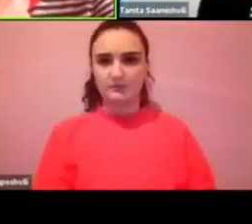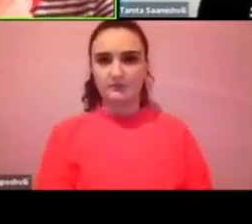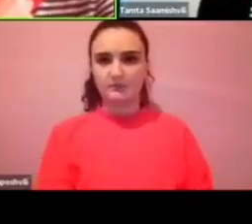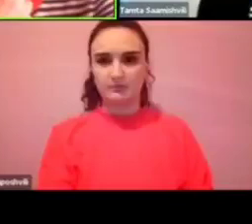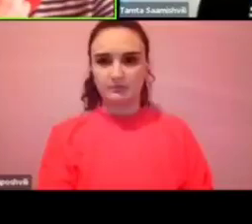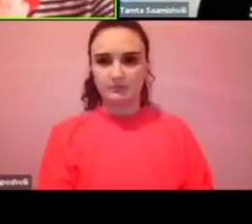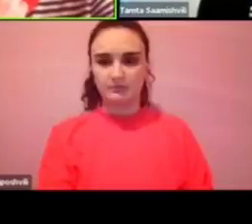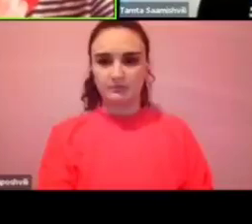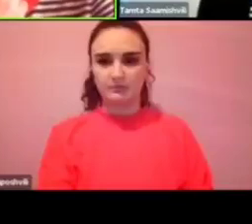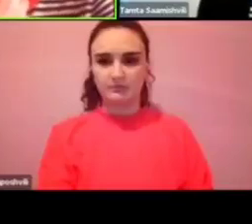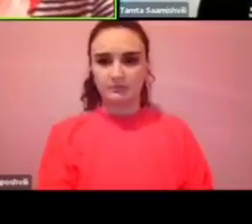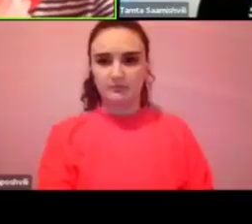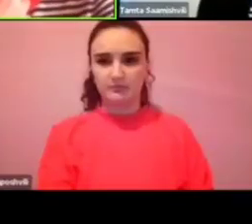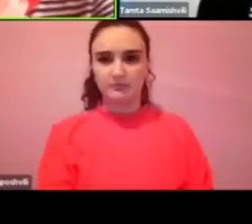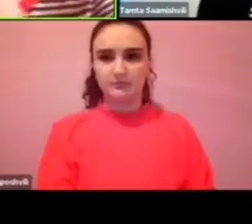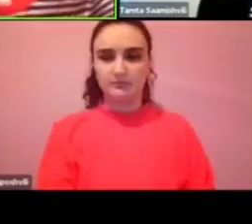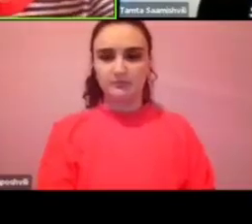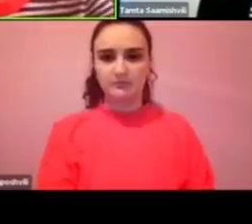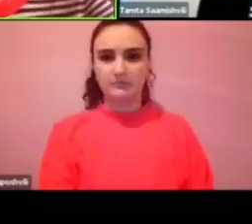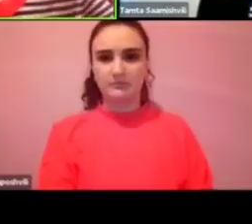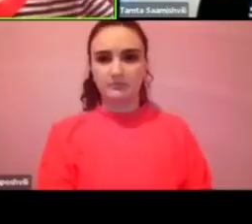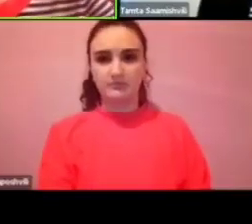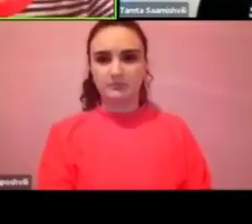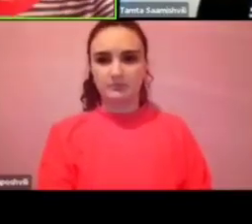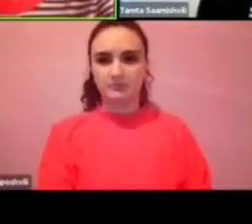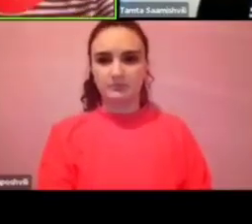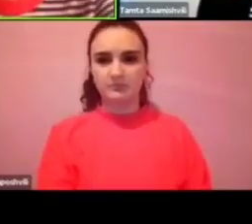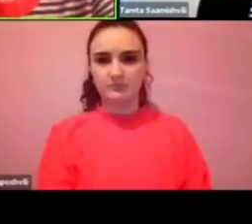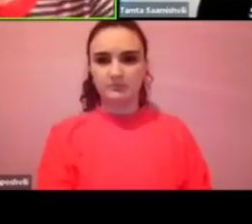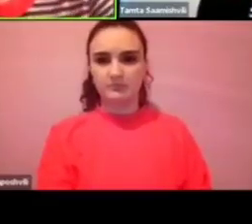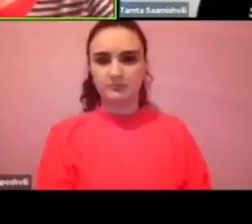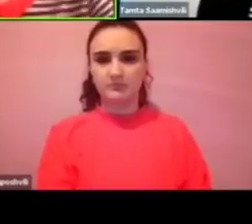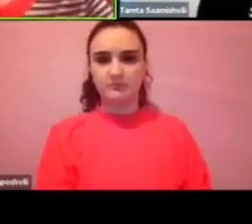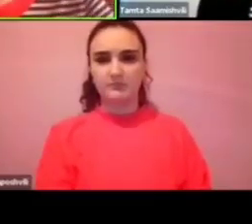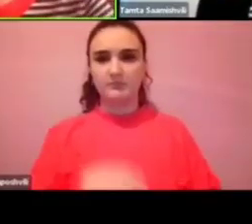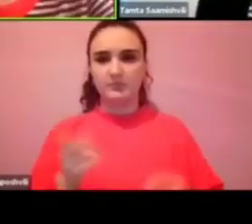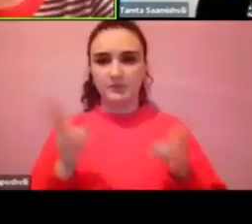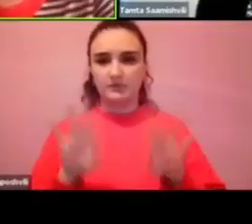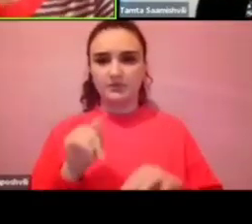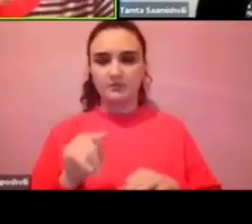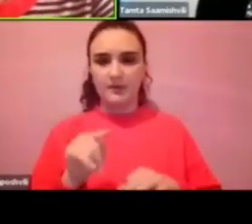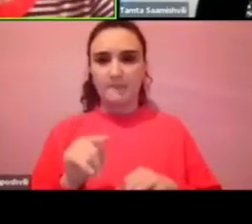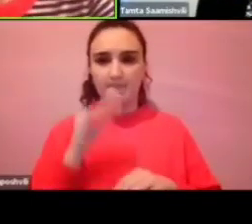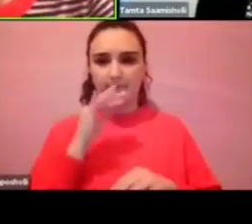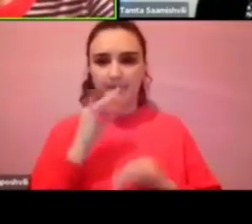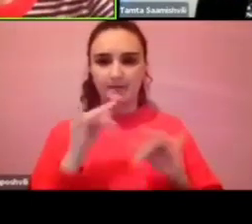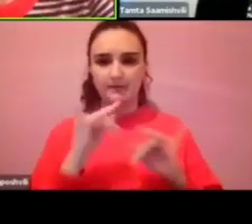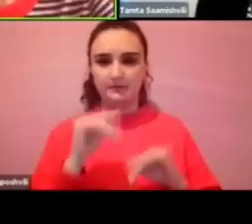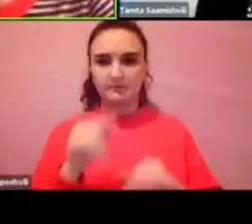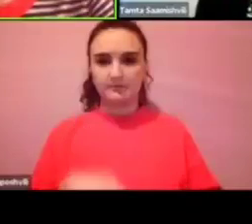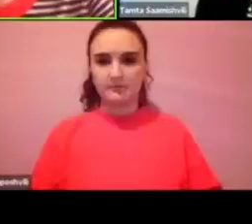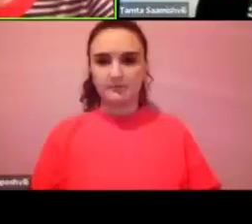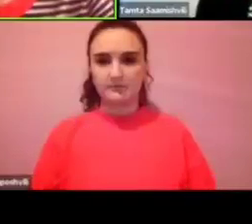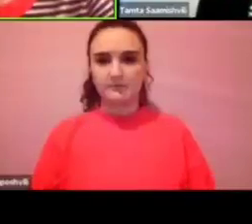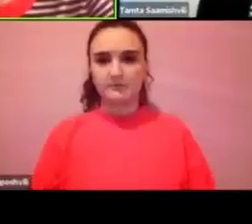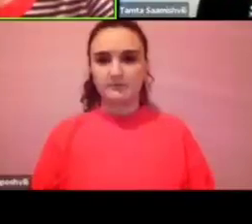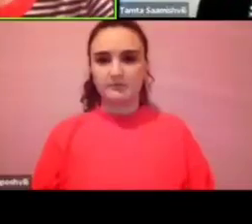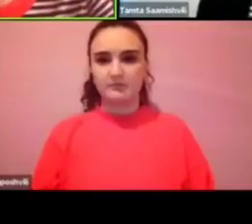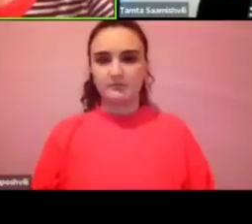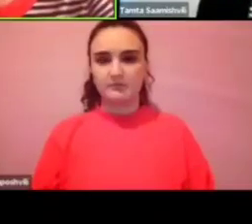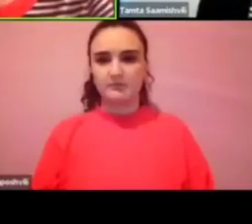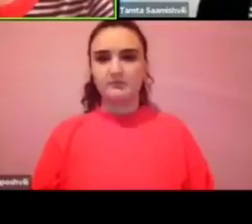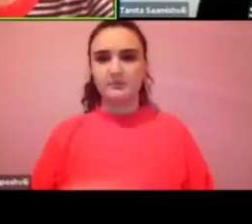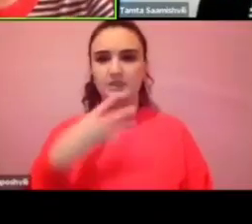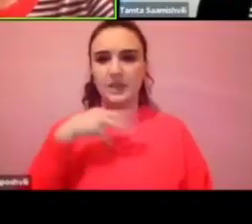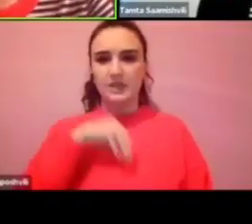აუტისტური სპექტრის დიაგნოზის შემთხვევაში და ამაზე თუ გექნებათ დაგვრჩებათ რომ მე გესაუბრებით, მაგრამ ჩვენ გვაინტერესებს ახლა რომ